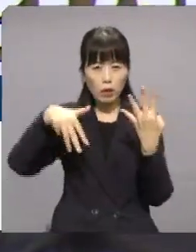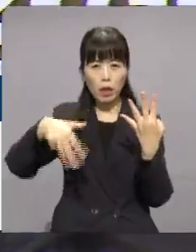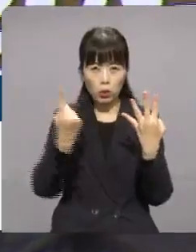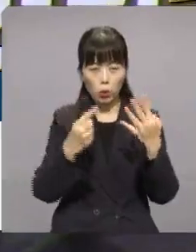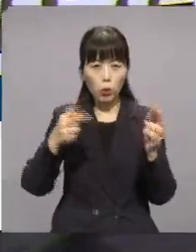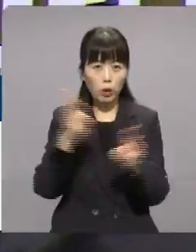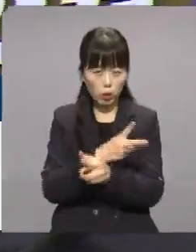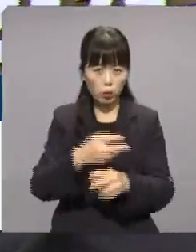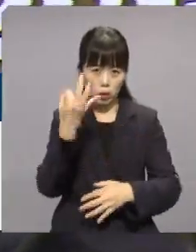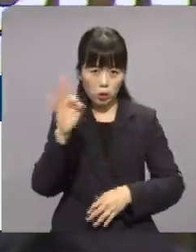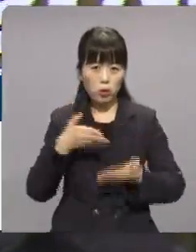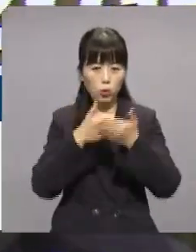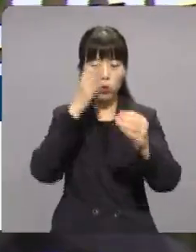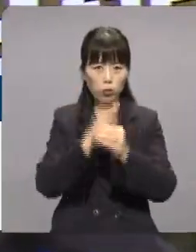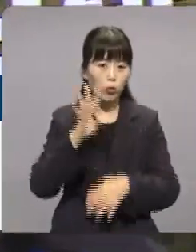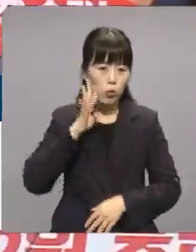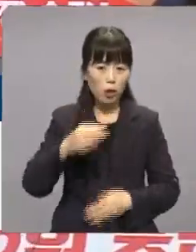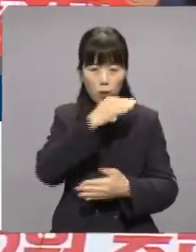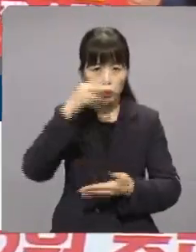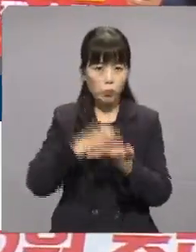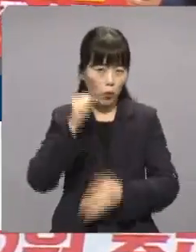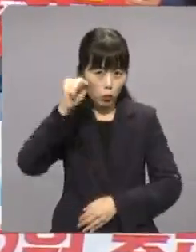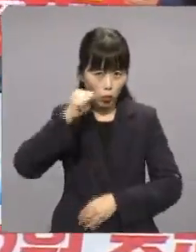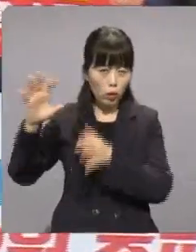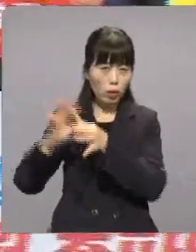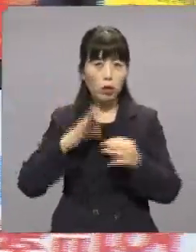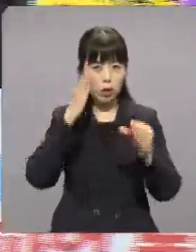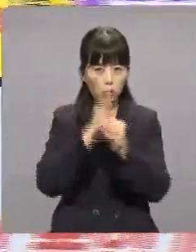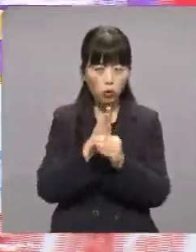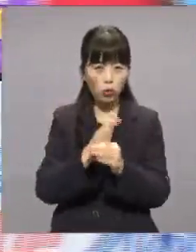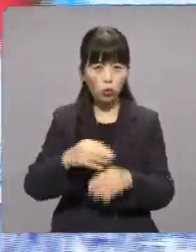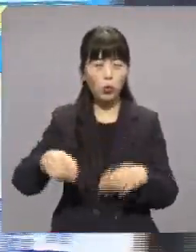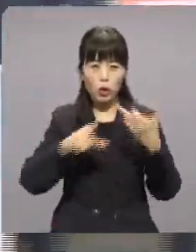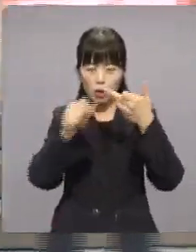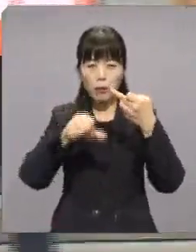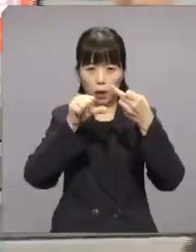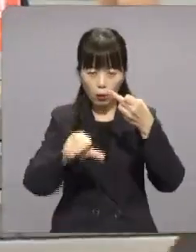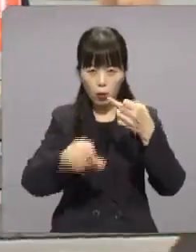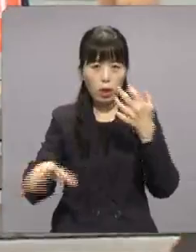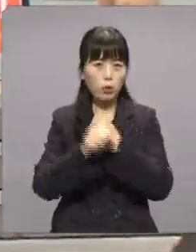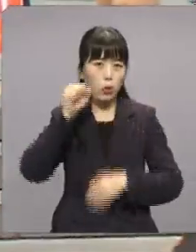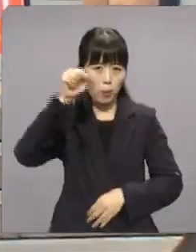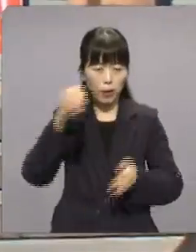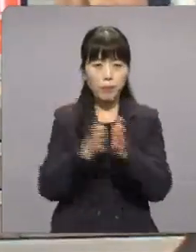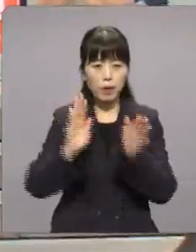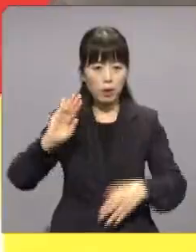2교대 승인 등을 요구합니다. 나흘째 준법투쟁을 이어가고 있는데 다음 달 5일부터는 총파업에